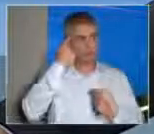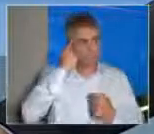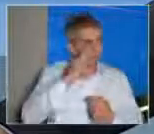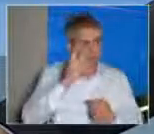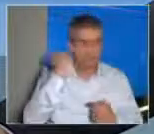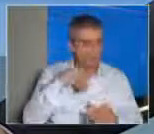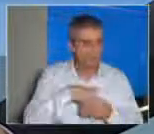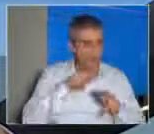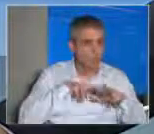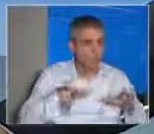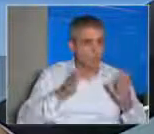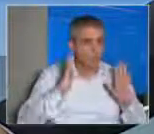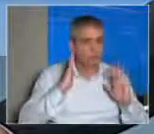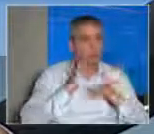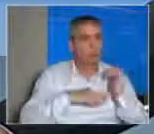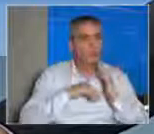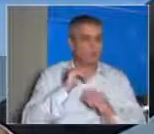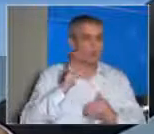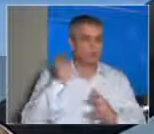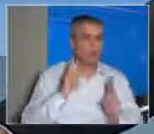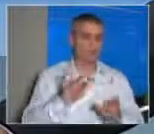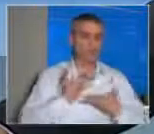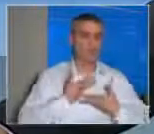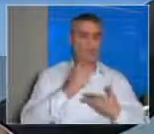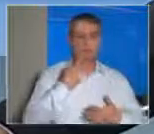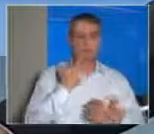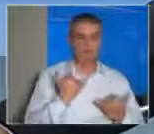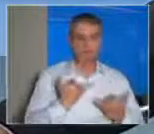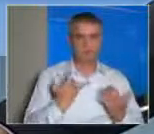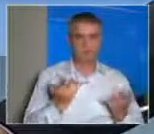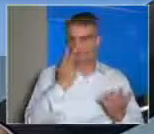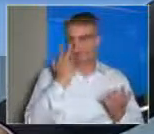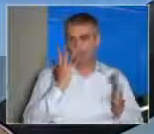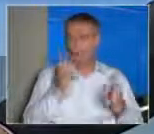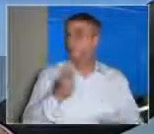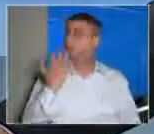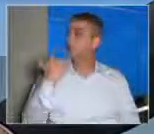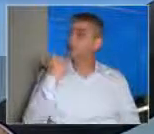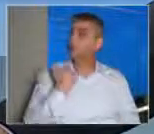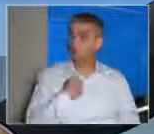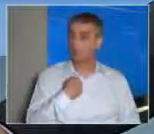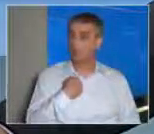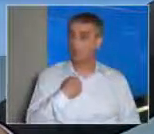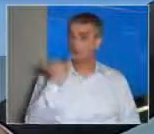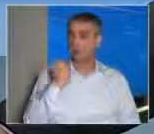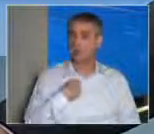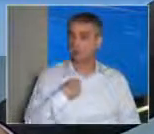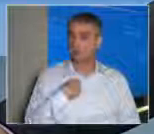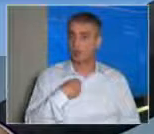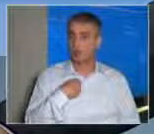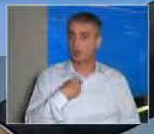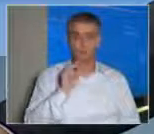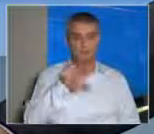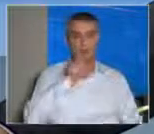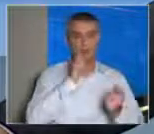אם זה לא היה מתוך סיטואציה נורא מובנית, אז היה אפשר לקבל את מה שאתה אומר. פשוט עכשיו זה נראה נורא... תראה, כשהתקשרו אליי להעלות אותי